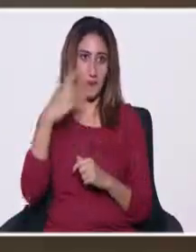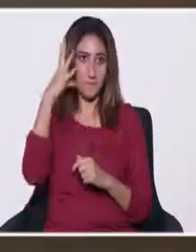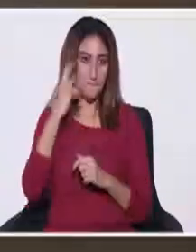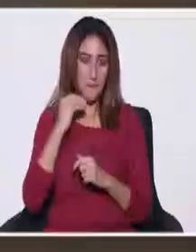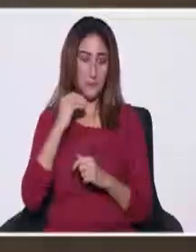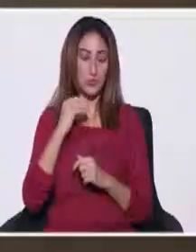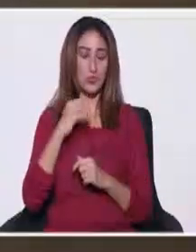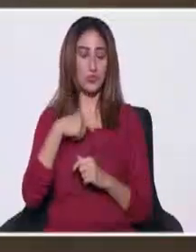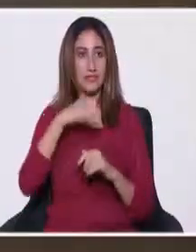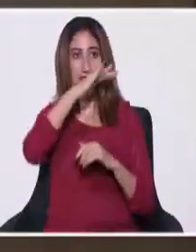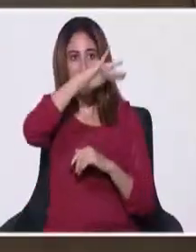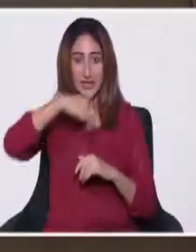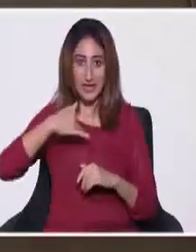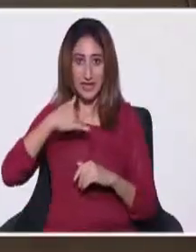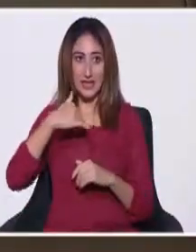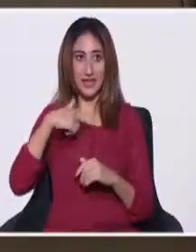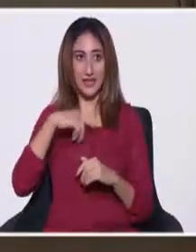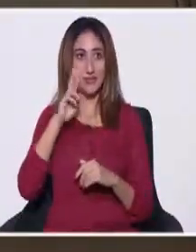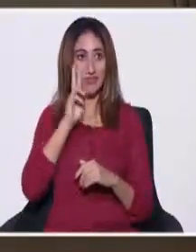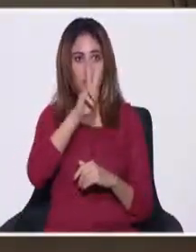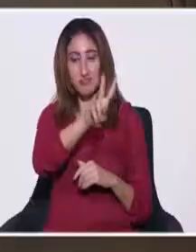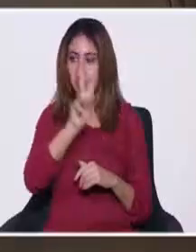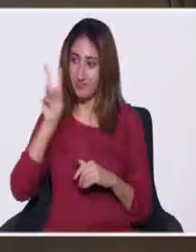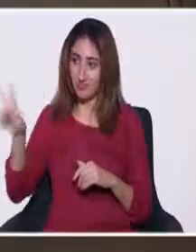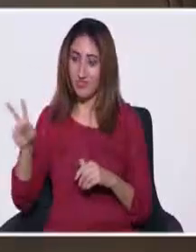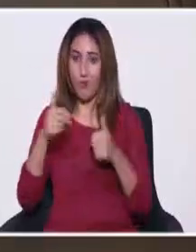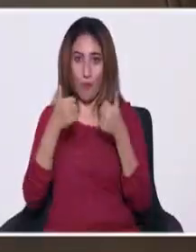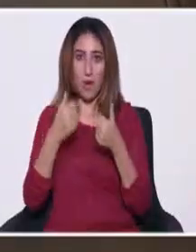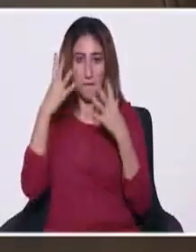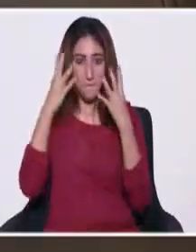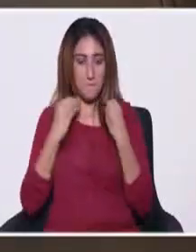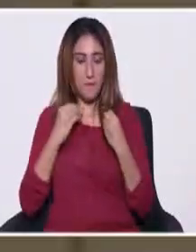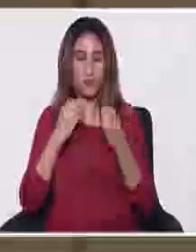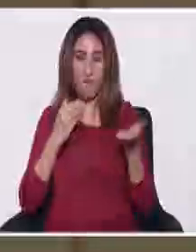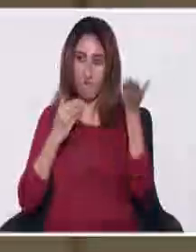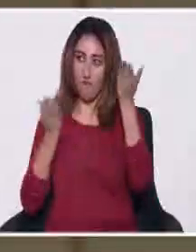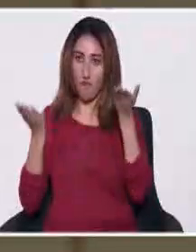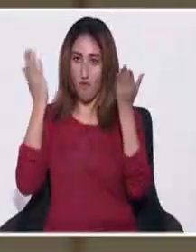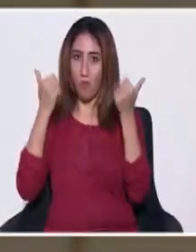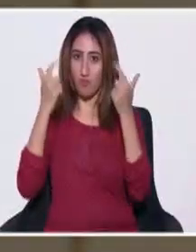عرفت أستاذ رضا يعني طبعا. حد يعني نموذج كلنا حتى بنحتذي به في حياتنا.